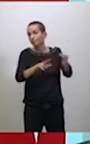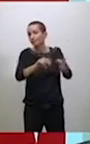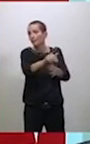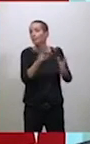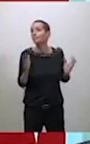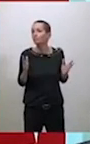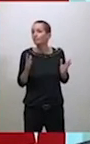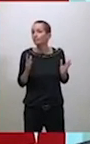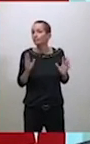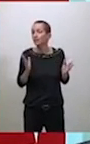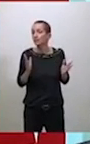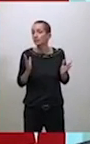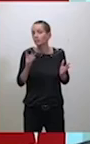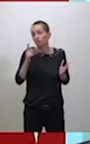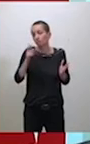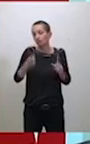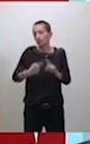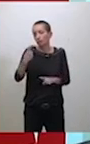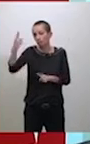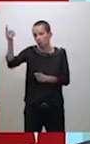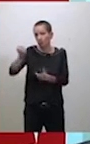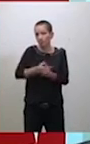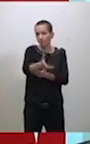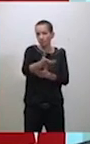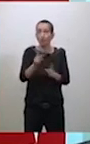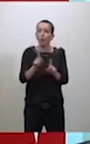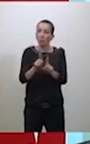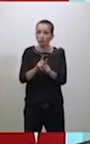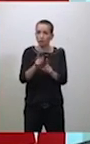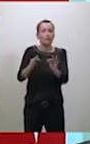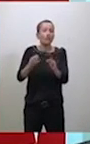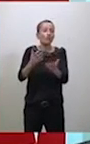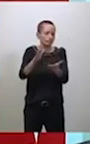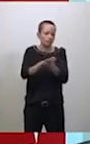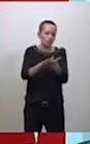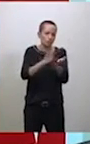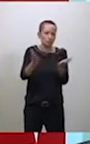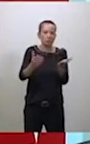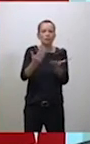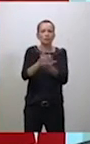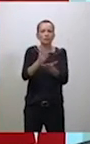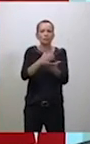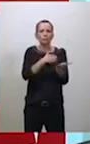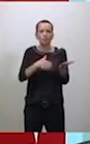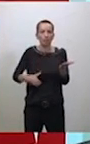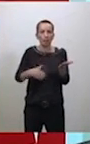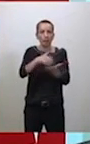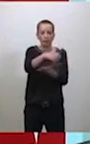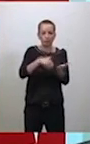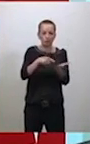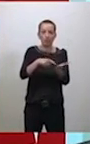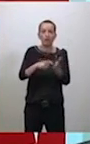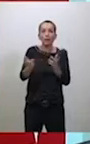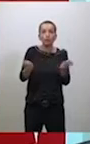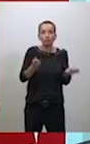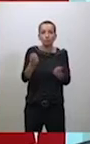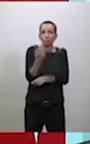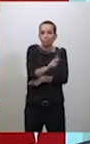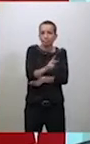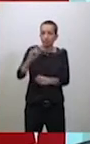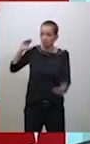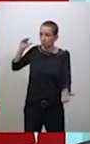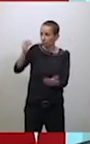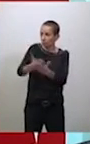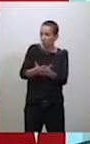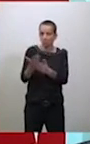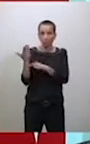porter à vos connaissances un certain nombre de faits. J'ajoute également que de façon très étonnante, aucun rapport sur la gestion du crédit municipal n'avait été présenté en